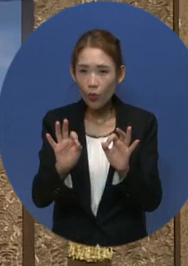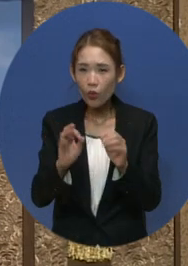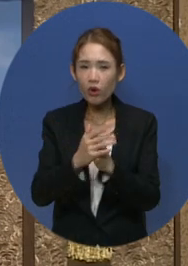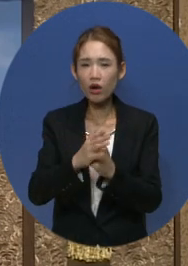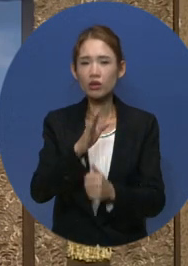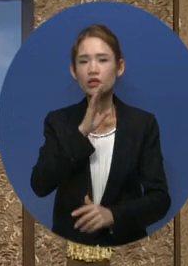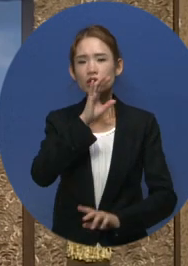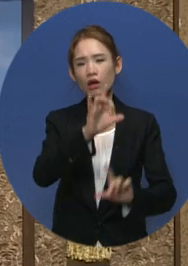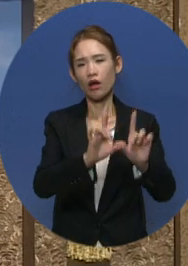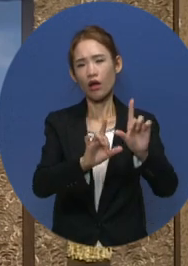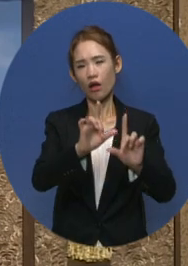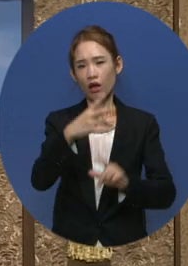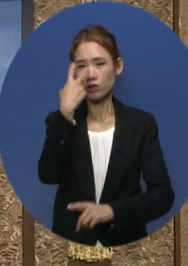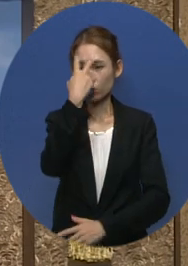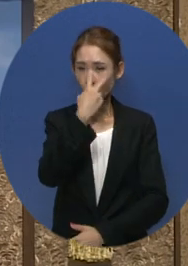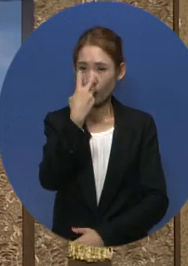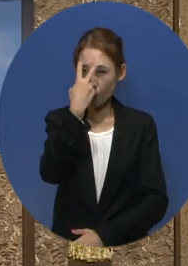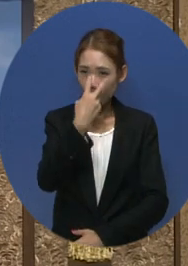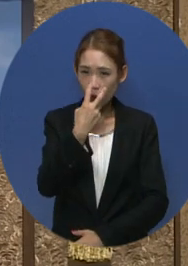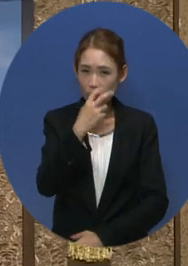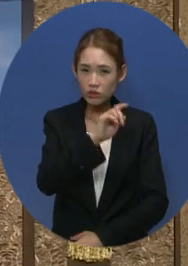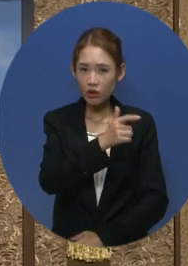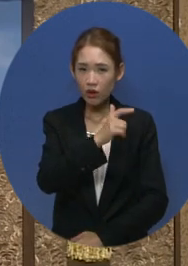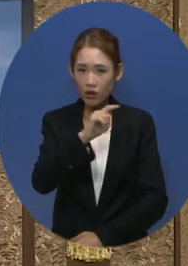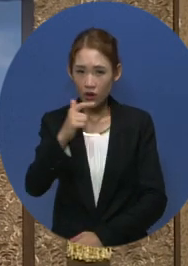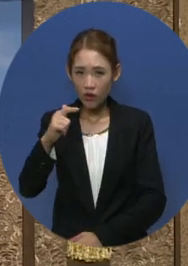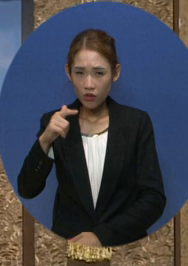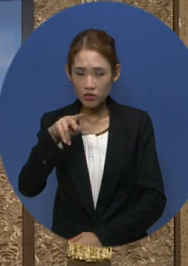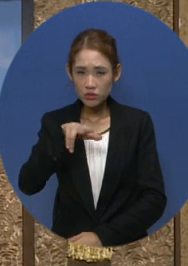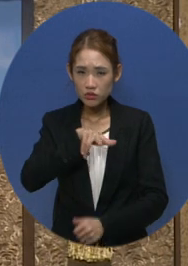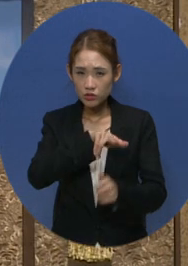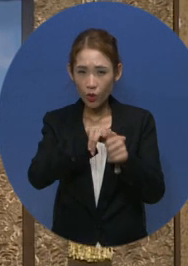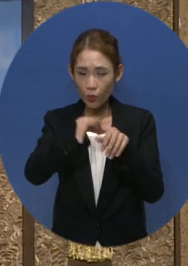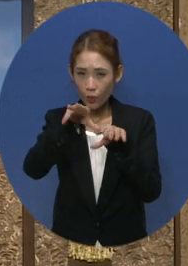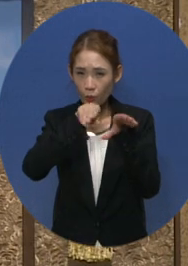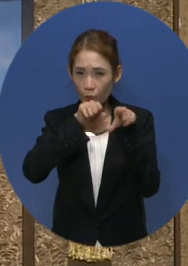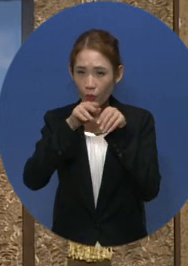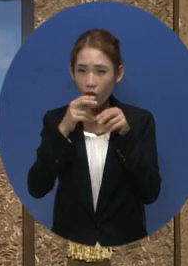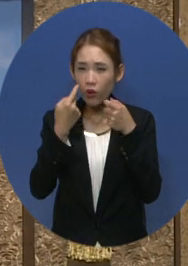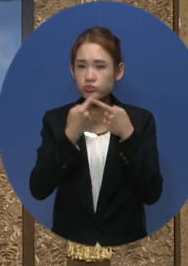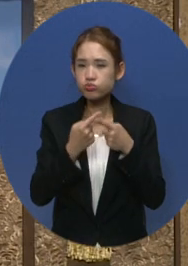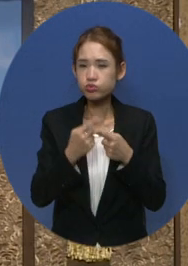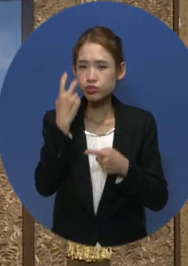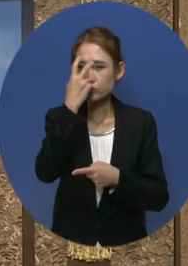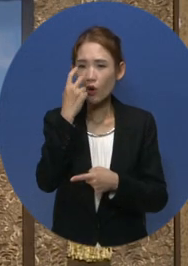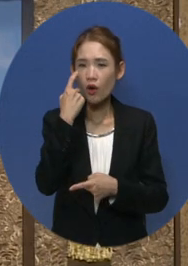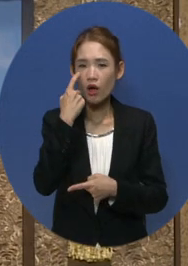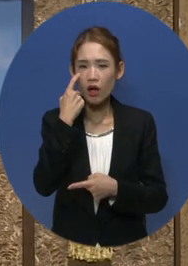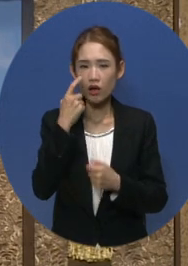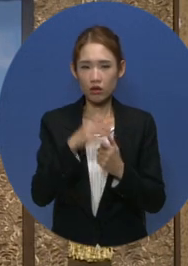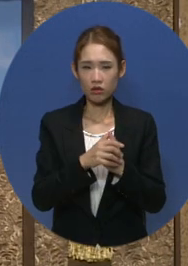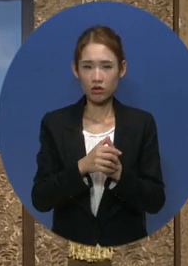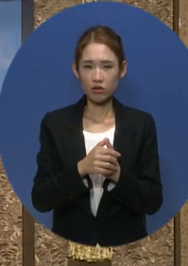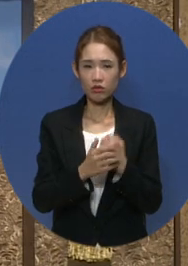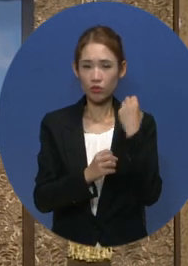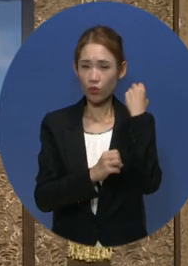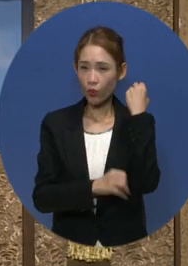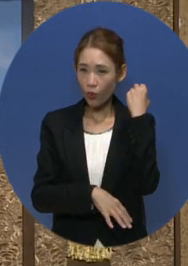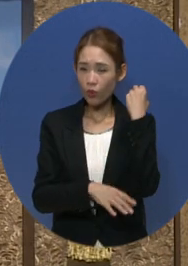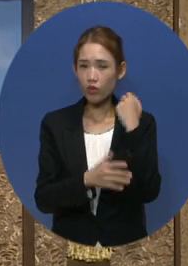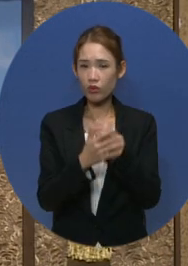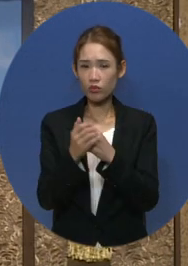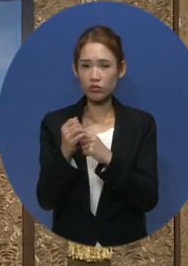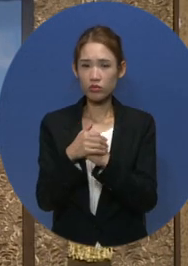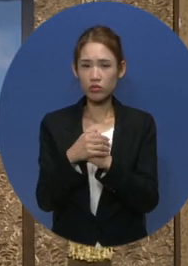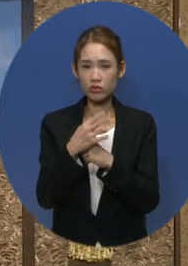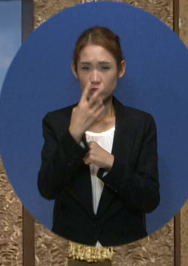좀 어느 정도 조사를 해보고 예. 다양한 정보를 수집해가지고 분석을 해보니까 시각 아까 그 맹기반